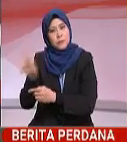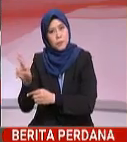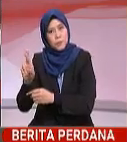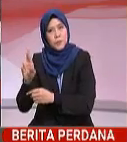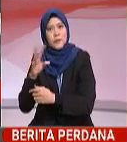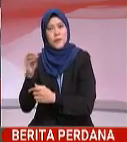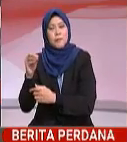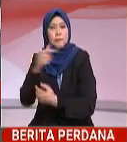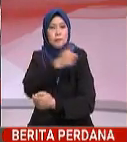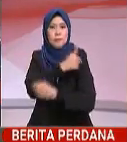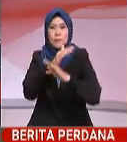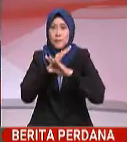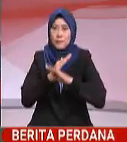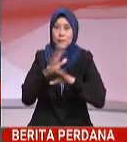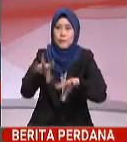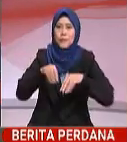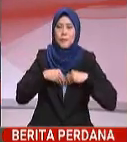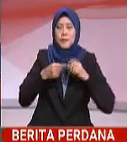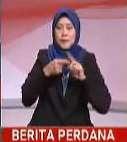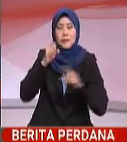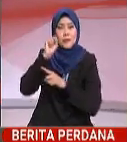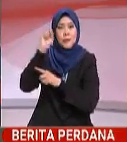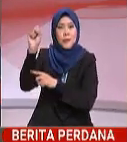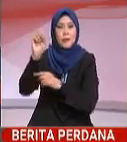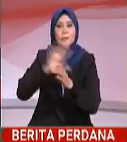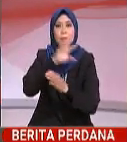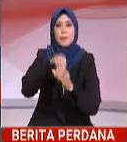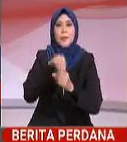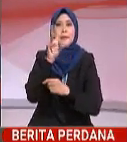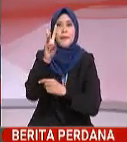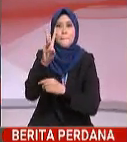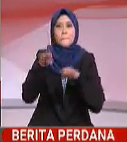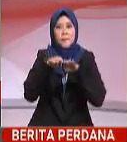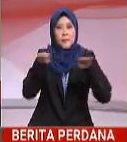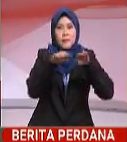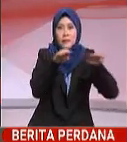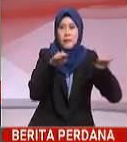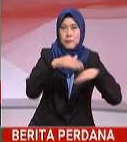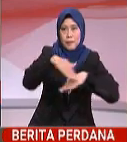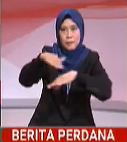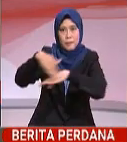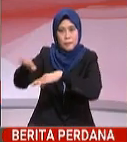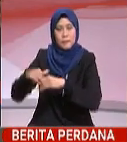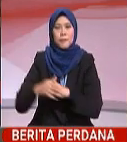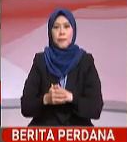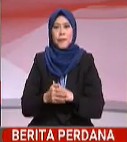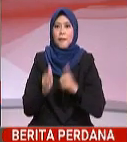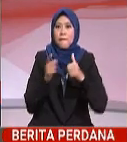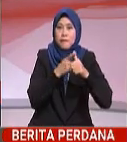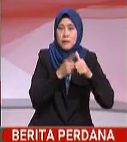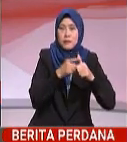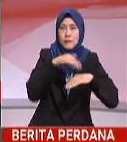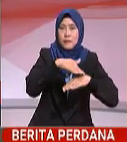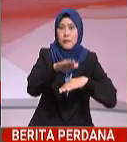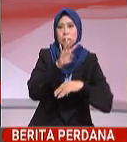104,130 dos vaksin yang akan diterima Sabah melibatkan 6 fasa penghantaran. Bagi fasa pertama,